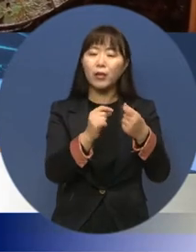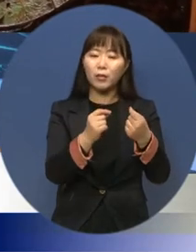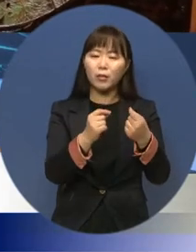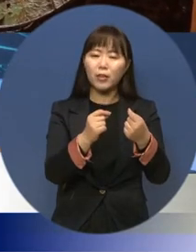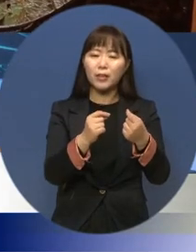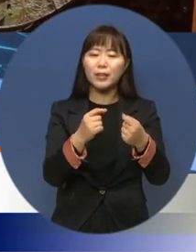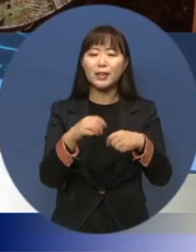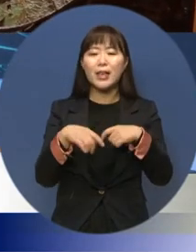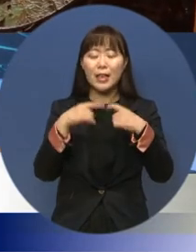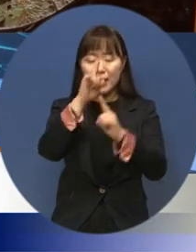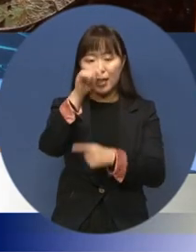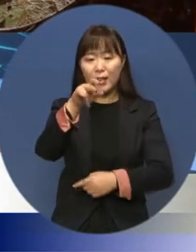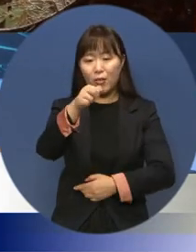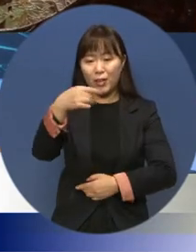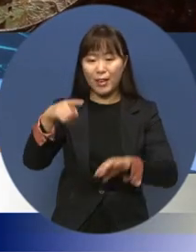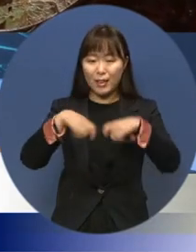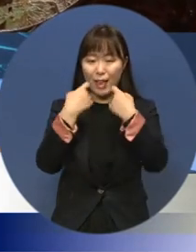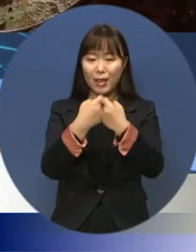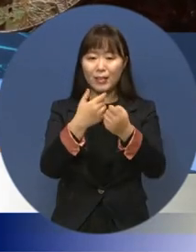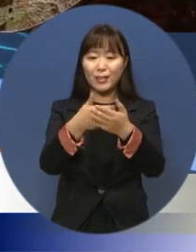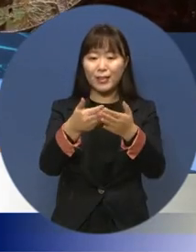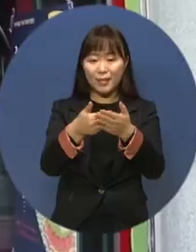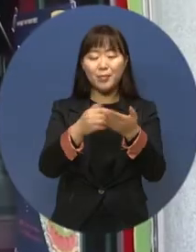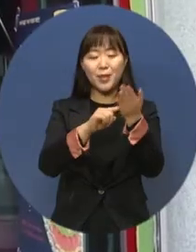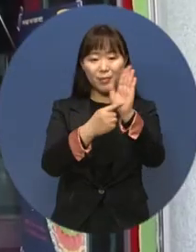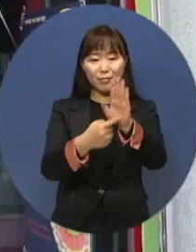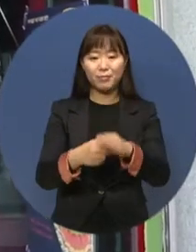개인전 현장에 이소영 기자가 다녀왔습니다.